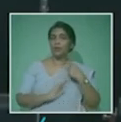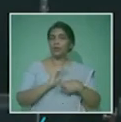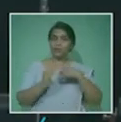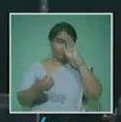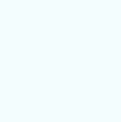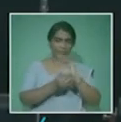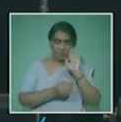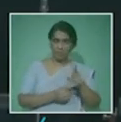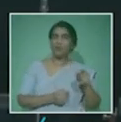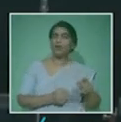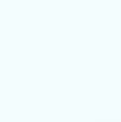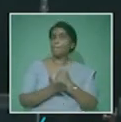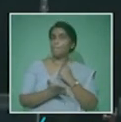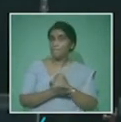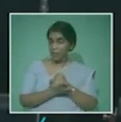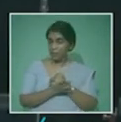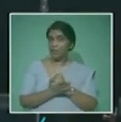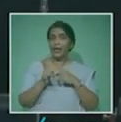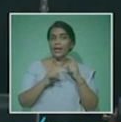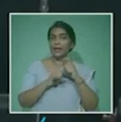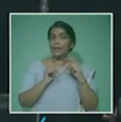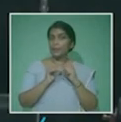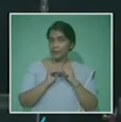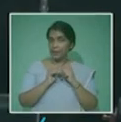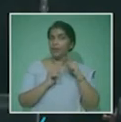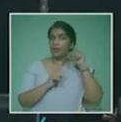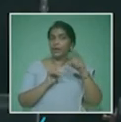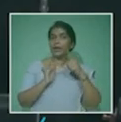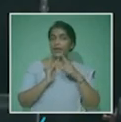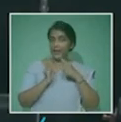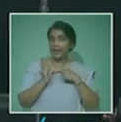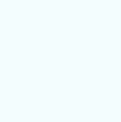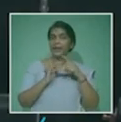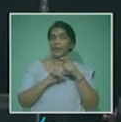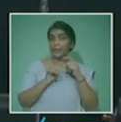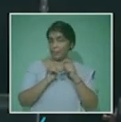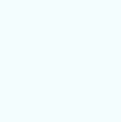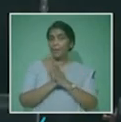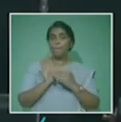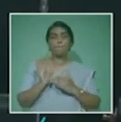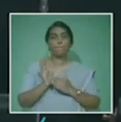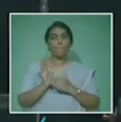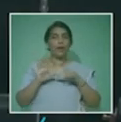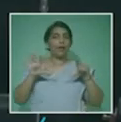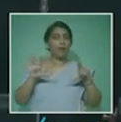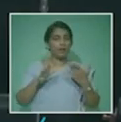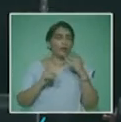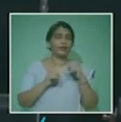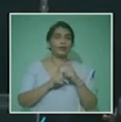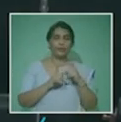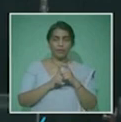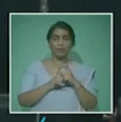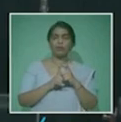ආරක්ෂා කර ගැනීම සඳහා ලෝක බැංකුව ADB එක AIIB එකත් එක්ක සාකච්ඡා කරලා මිලියන 800ක ඇමරිකානු